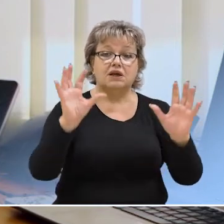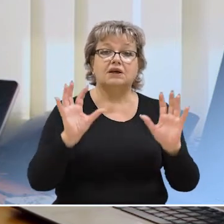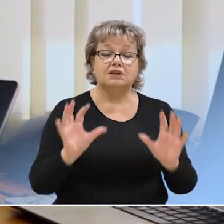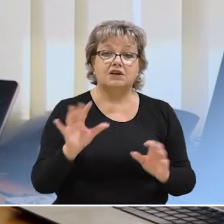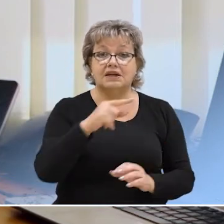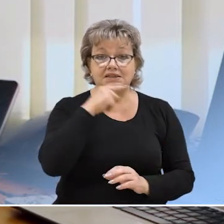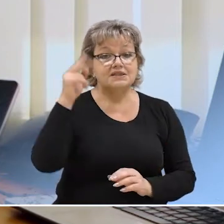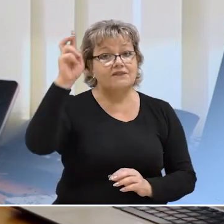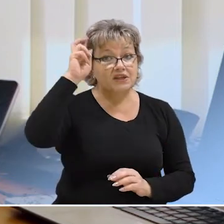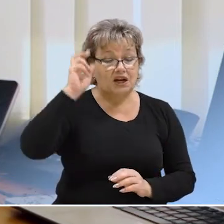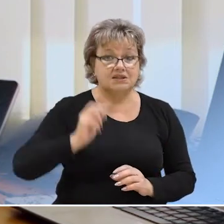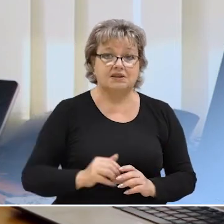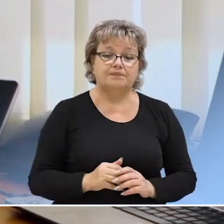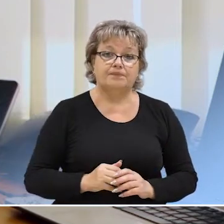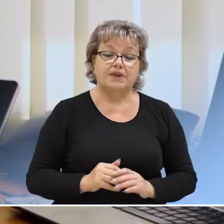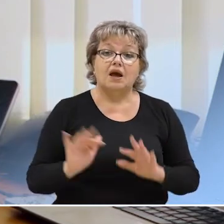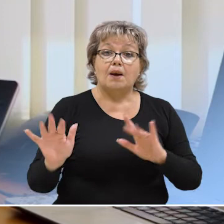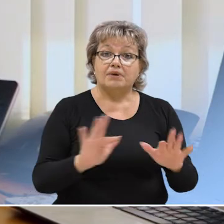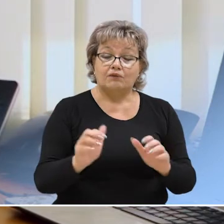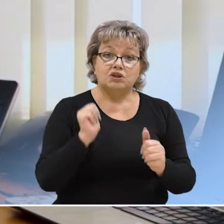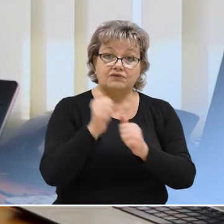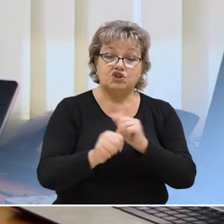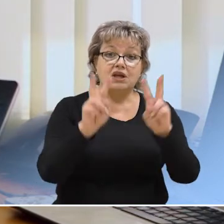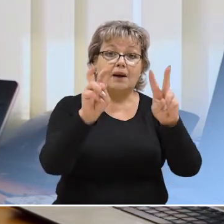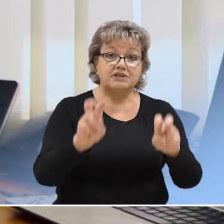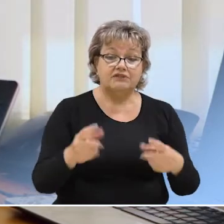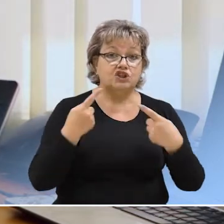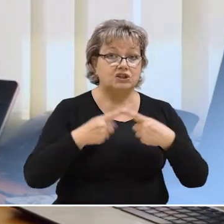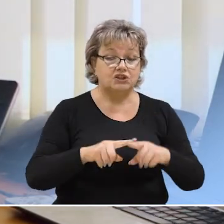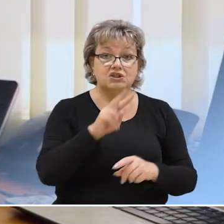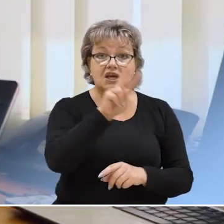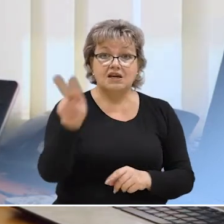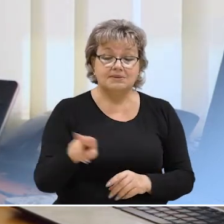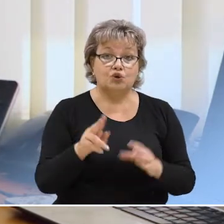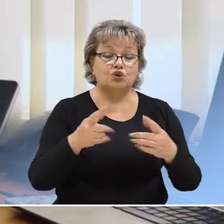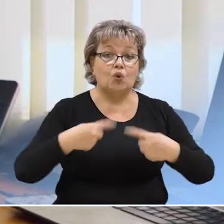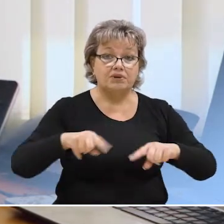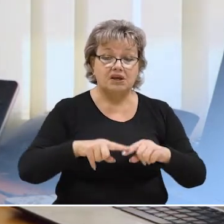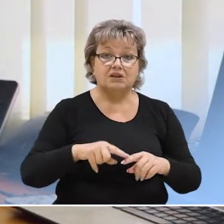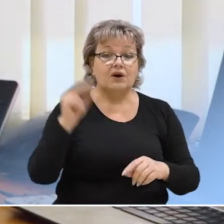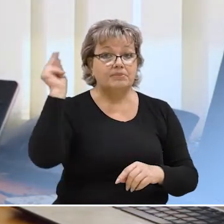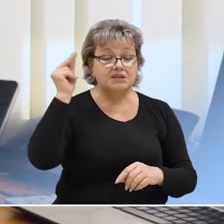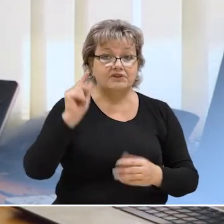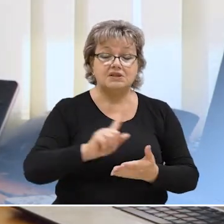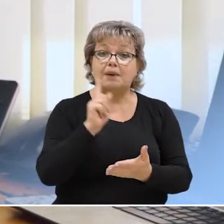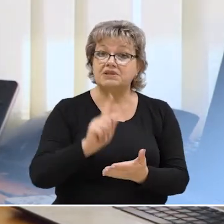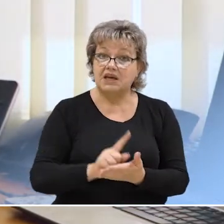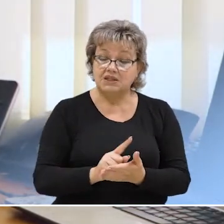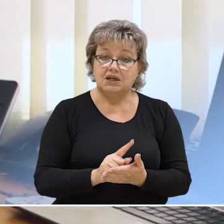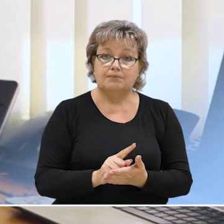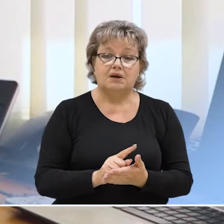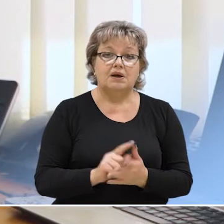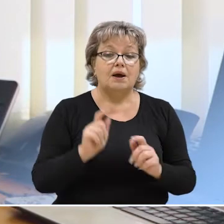предусмотренных законодательством Российской Федерации. Проводятся внеочередные обследования, технические осмотры объектов образовательной сферы